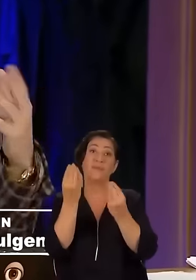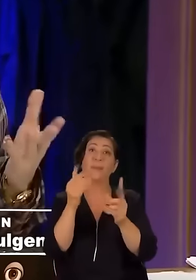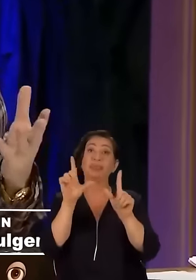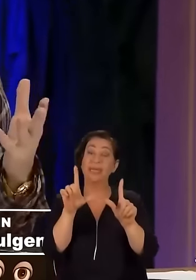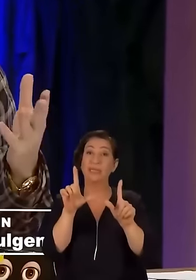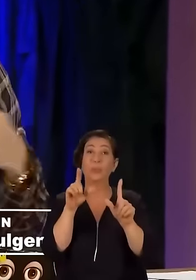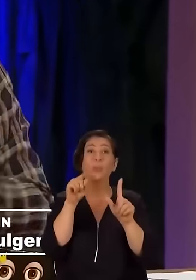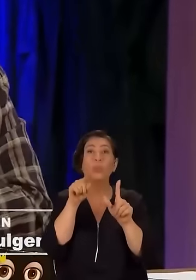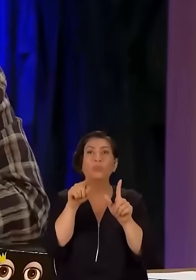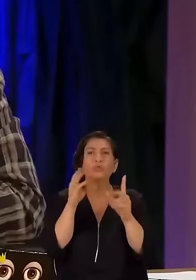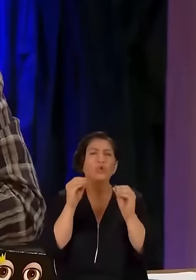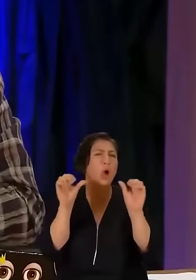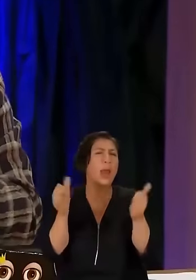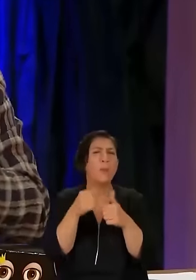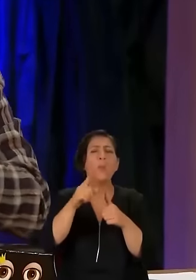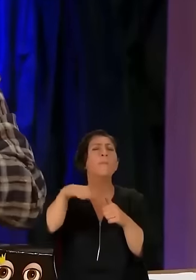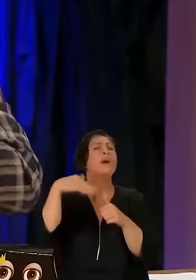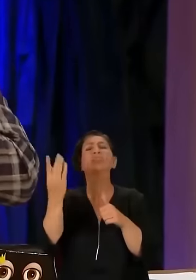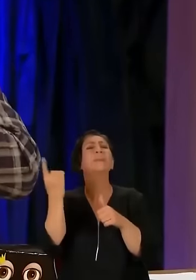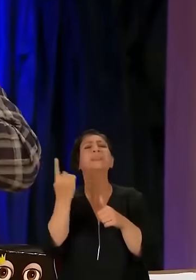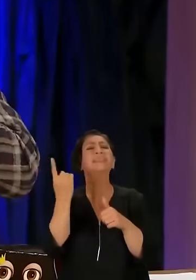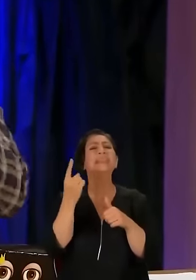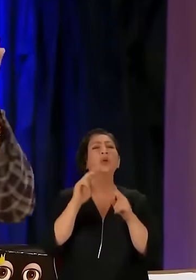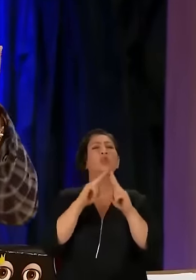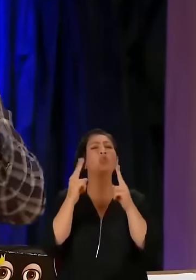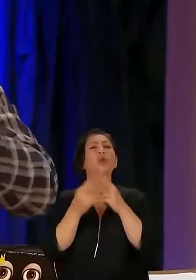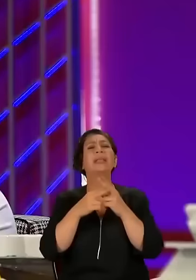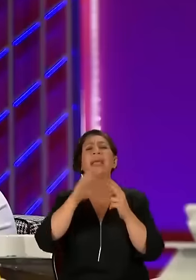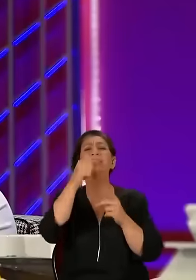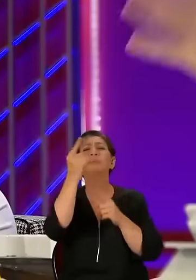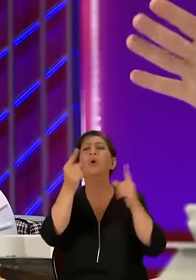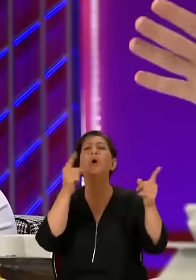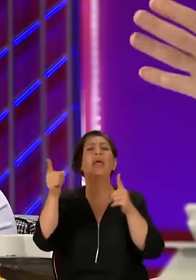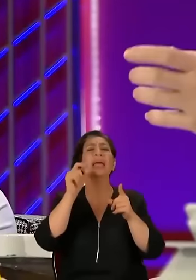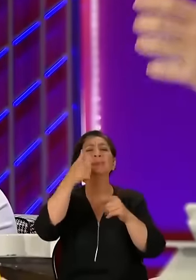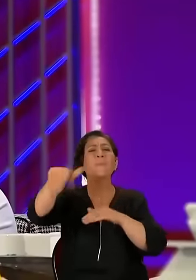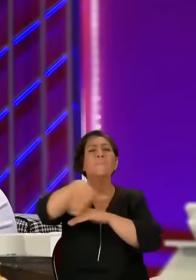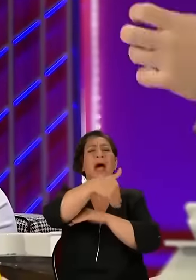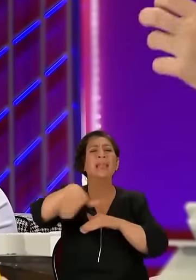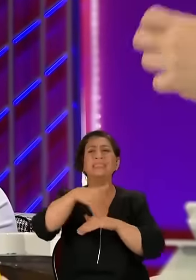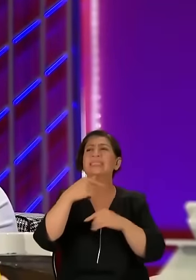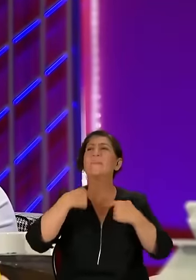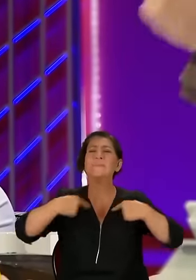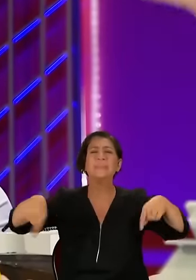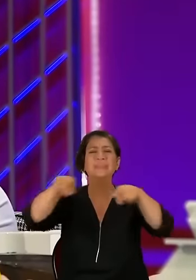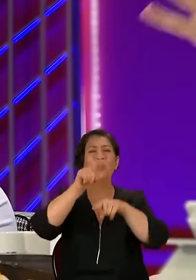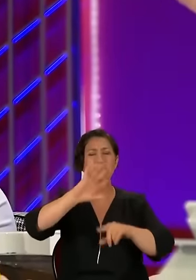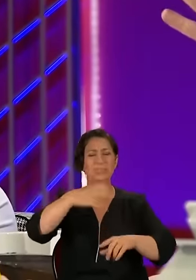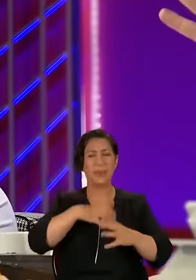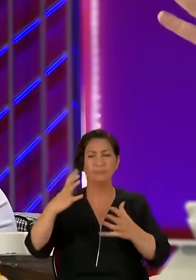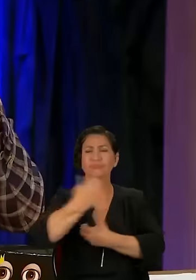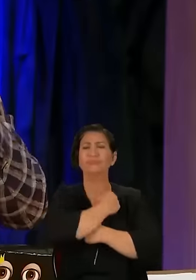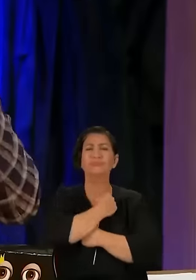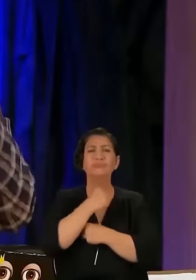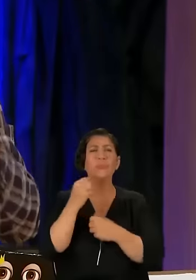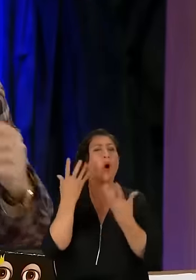vermeliyiz. Yani bu yegane bir şey, bu başka birisi. Dünyada hiçbir ülkenin, hiçbir mahallesinde bizdeki bu sahip çıkma denen